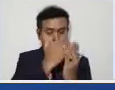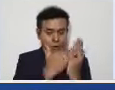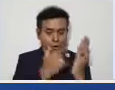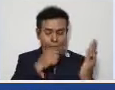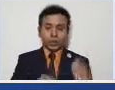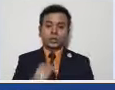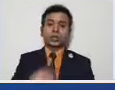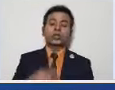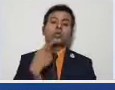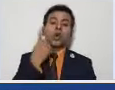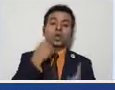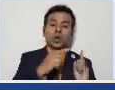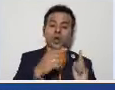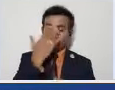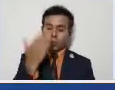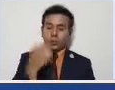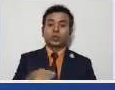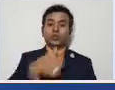81434টি